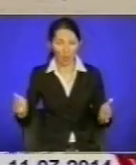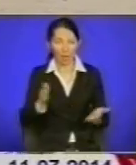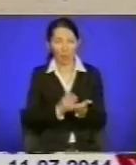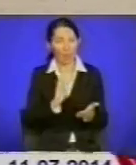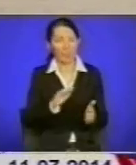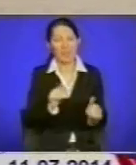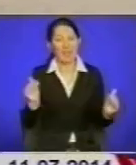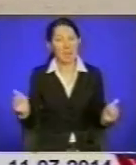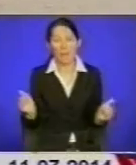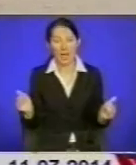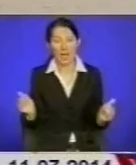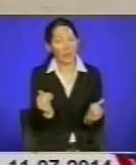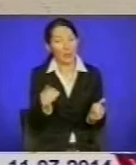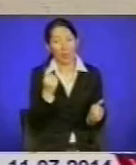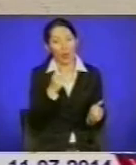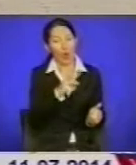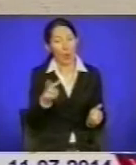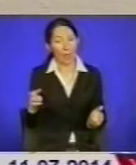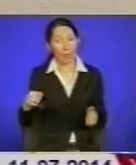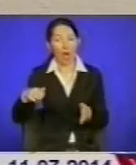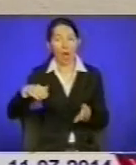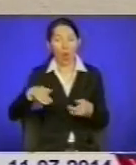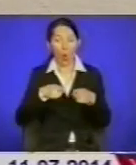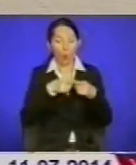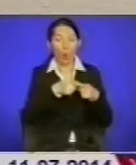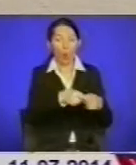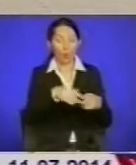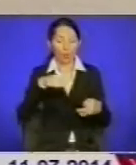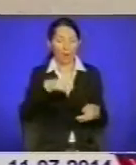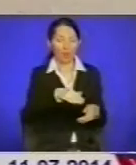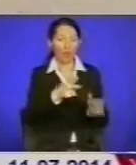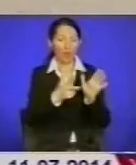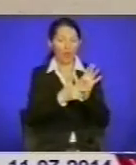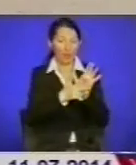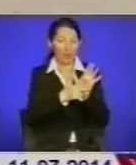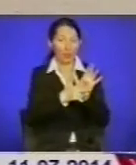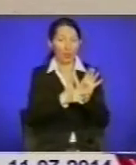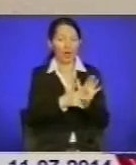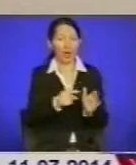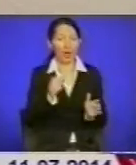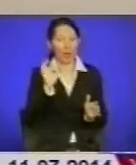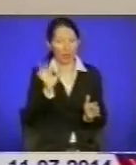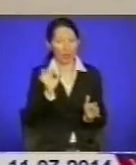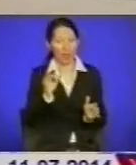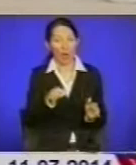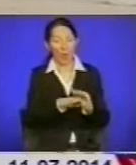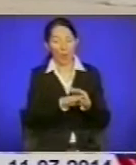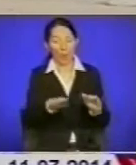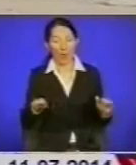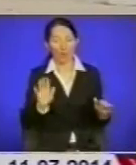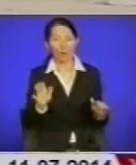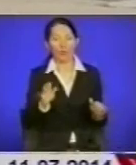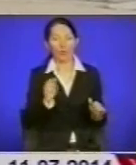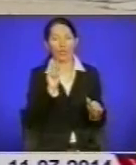1 метра, кут нахилу повинен бути не більше 8 градусів, пандус, поверхня пандуса повинна бути